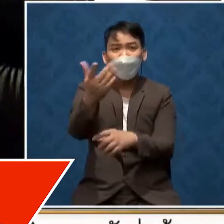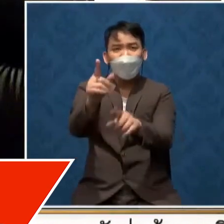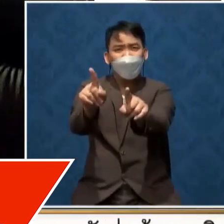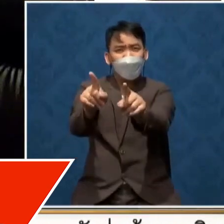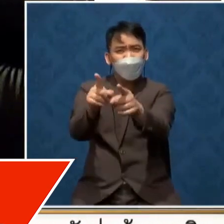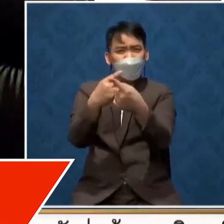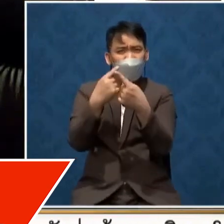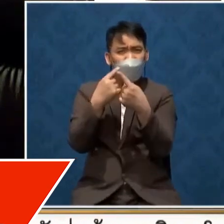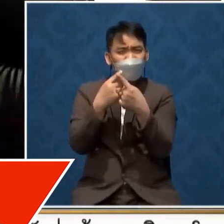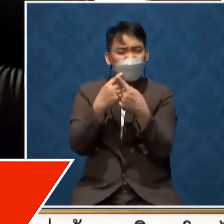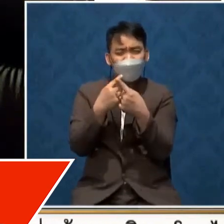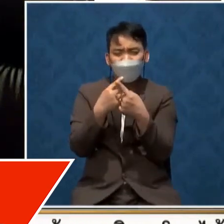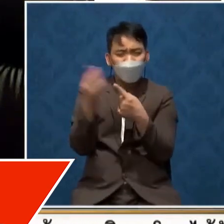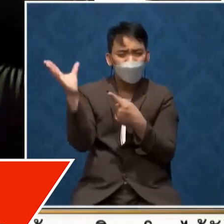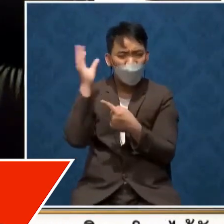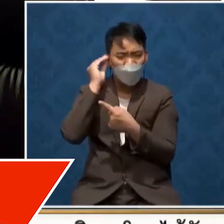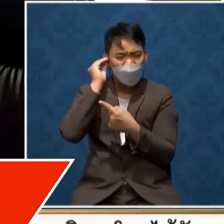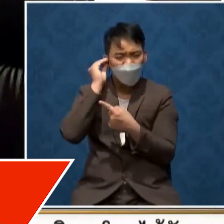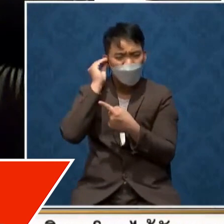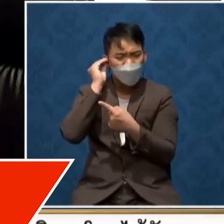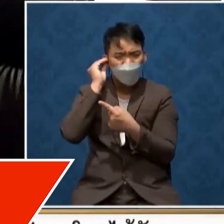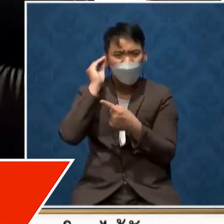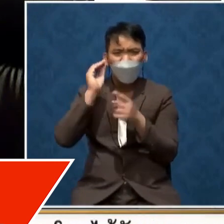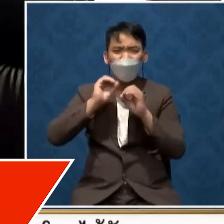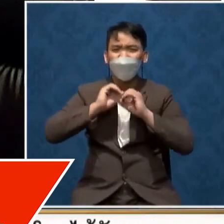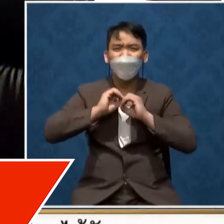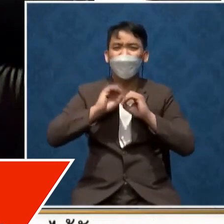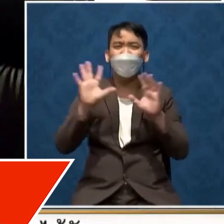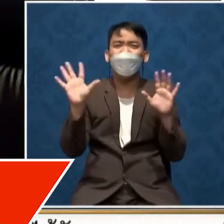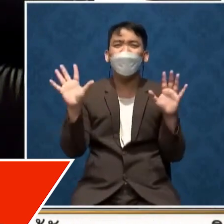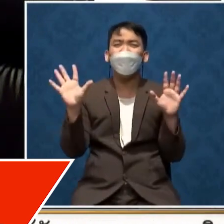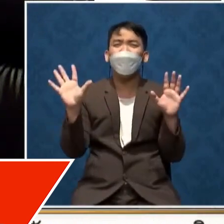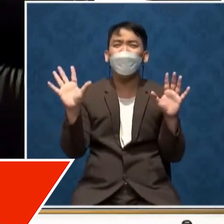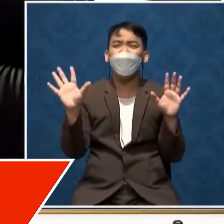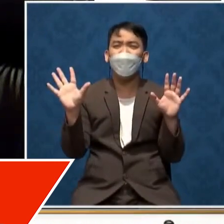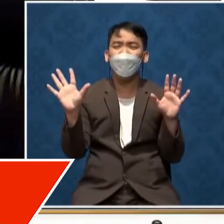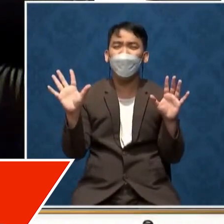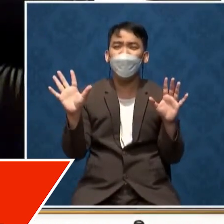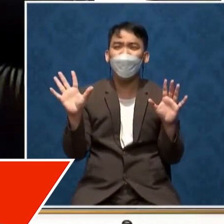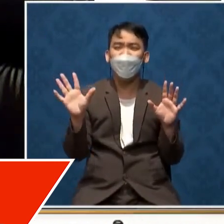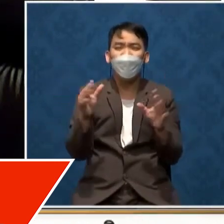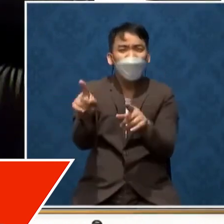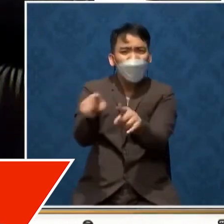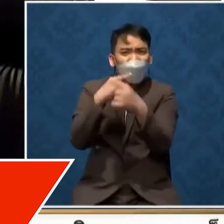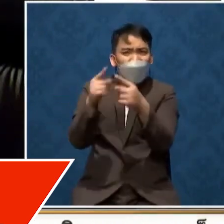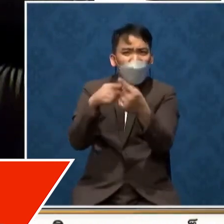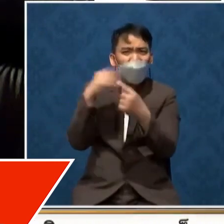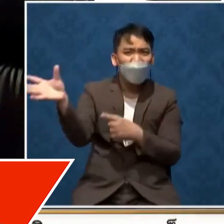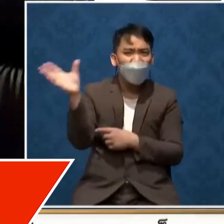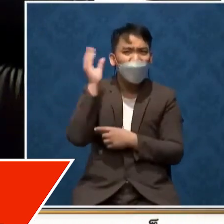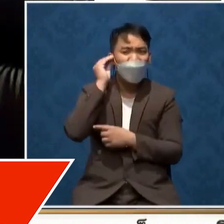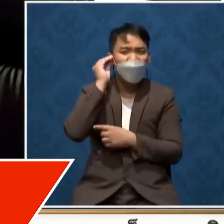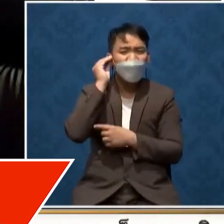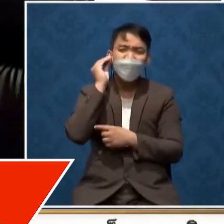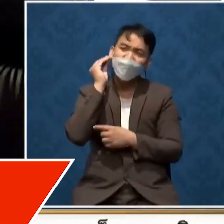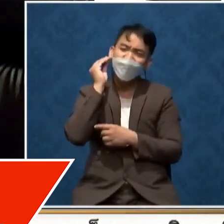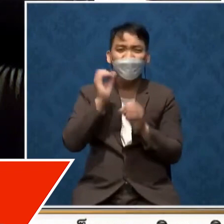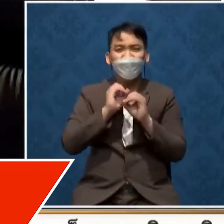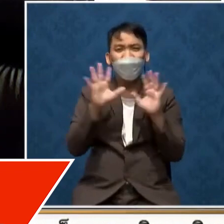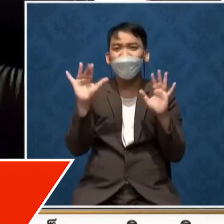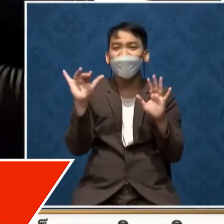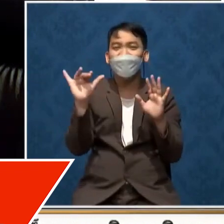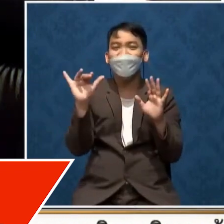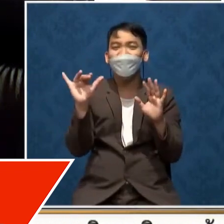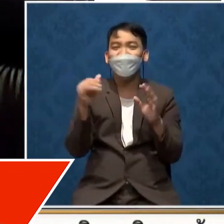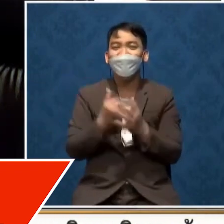หรือเป็นที่กำหนดกระบวนการของสำนักงบประมาณนะครับที่จะ